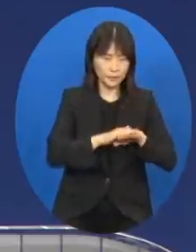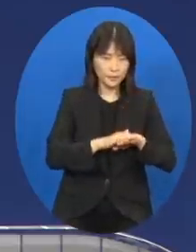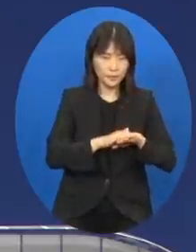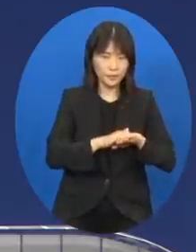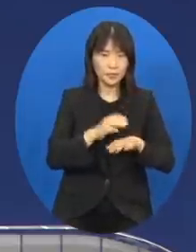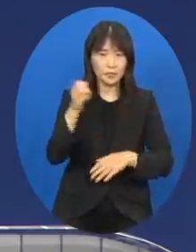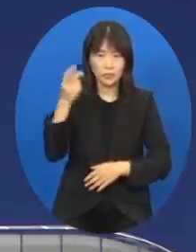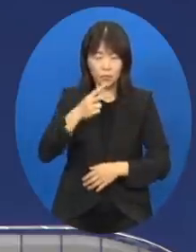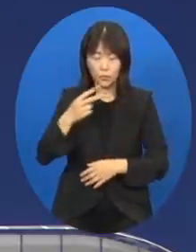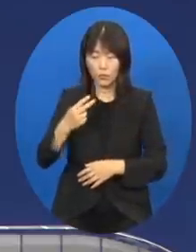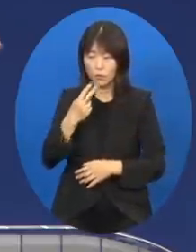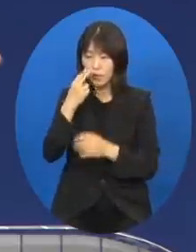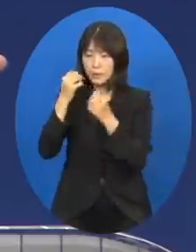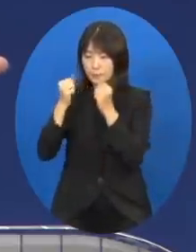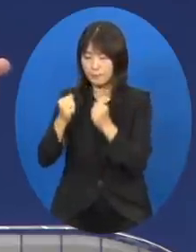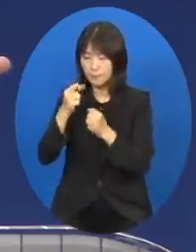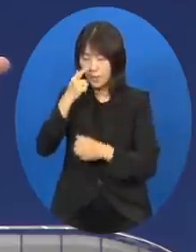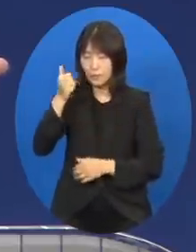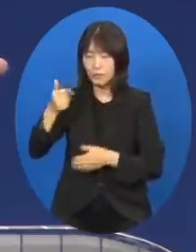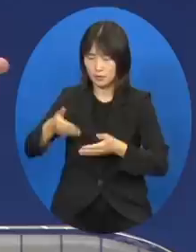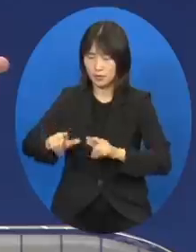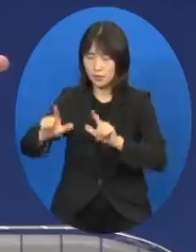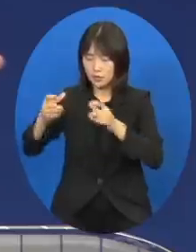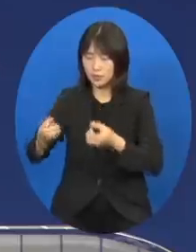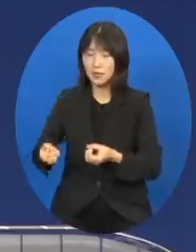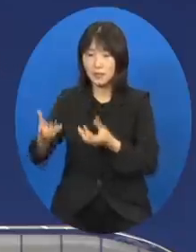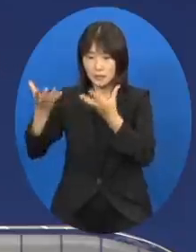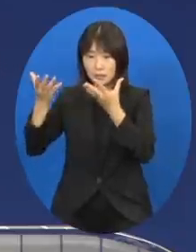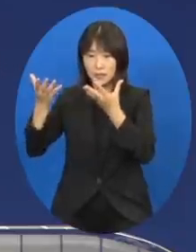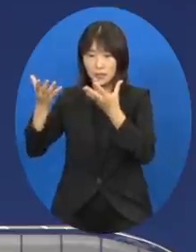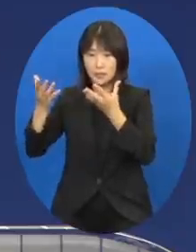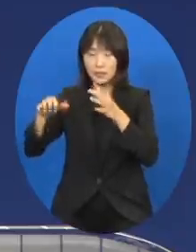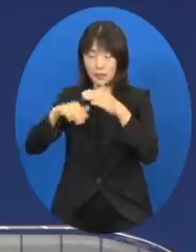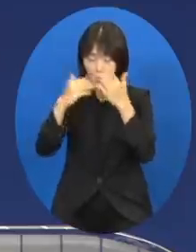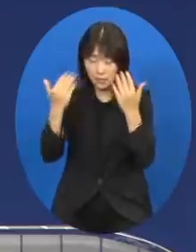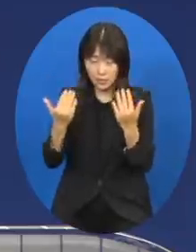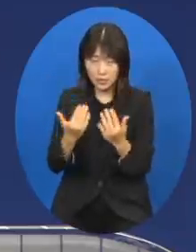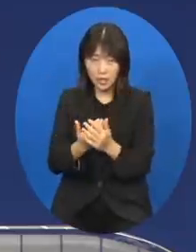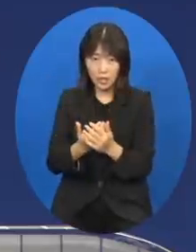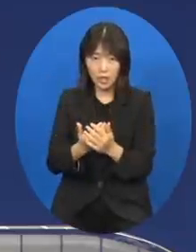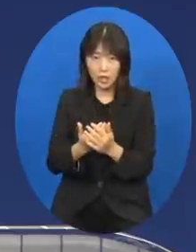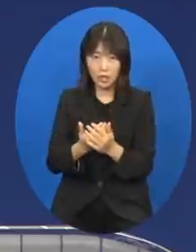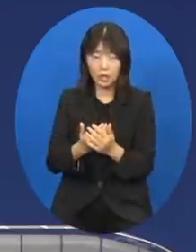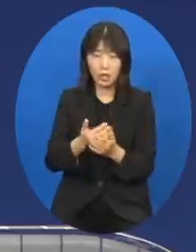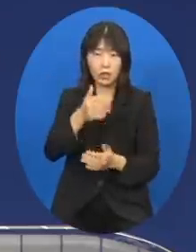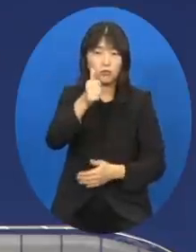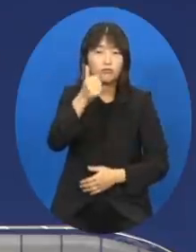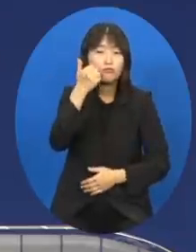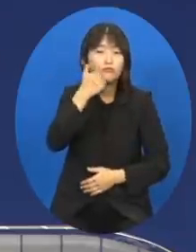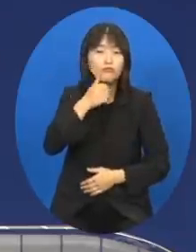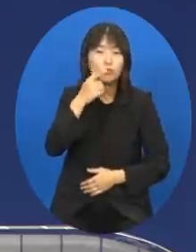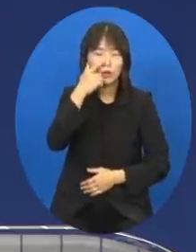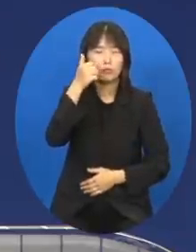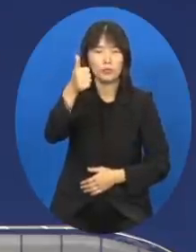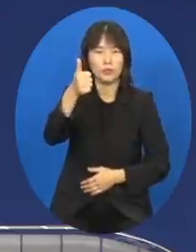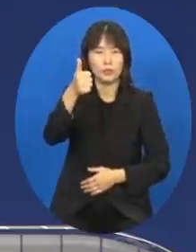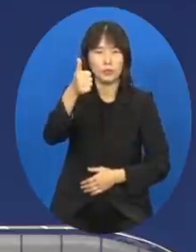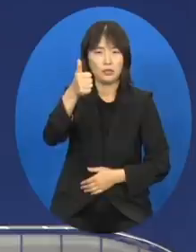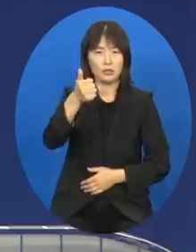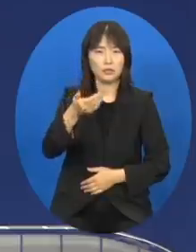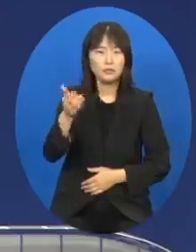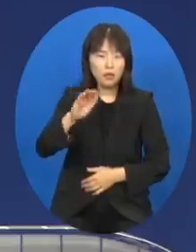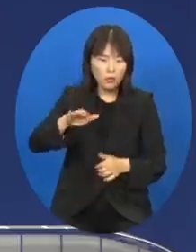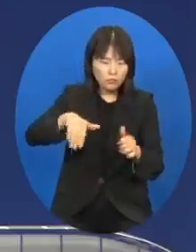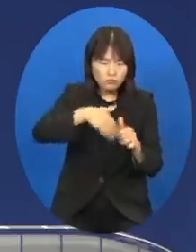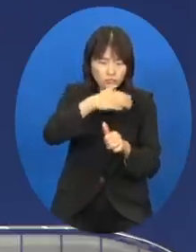또 살아계신 아버님의 생신잔치는 다 아버님이 주제예요. 그런데